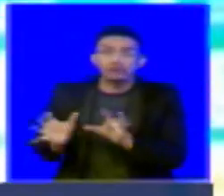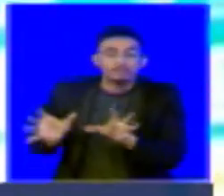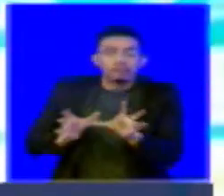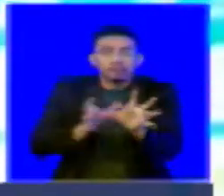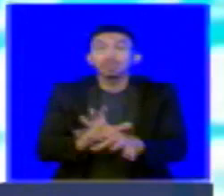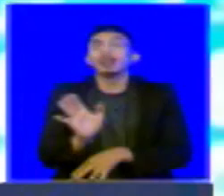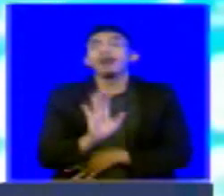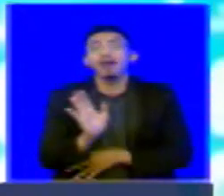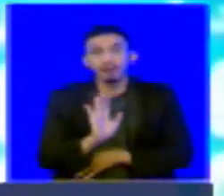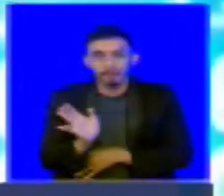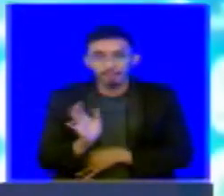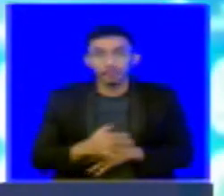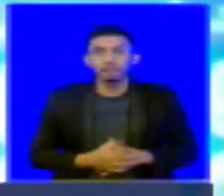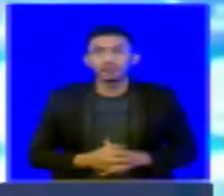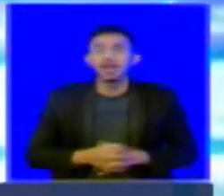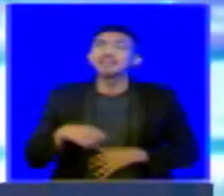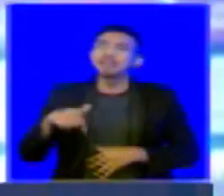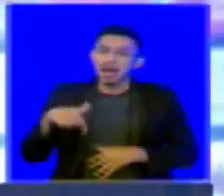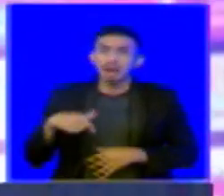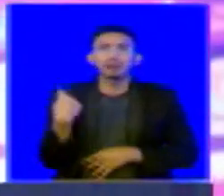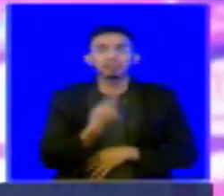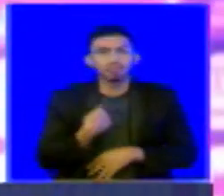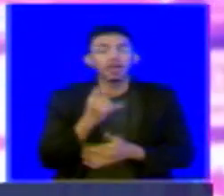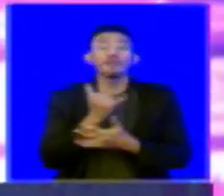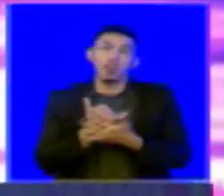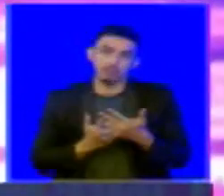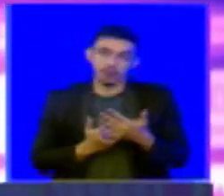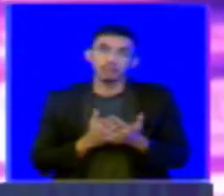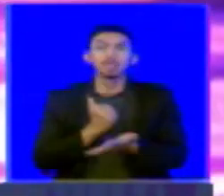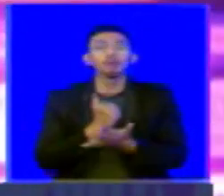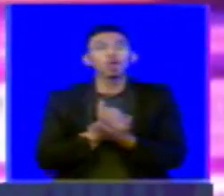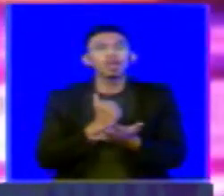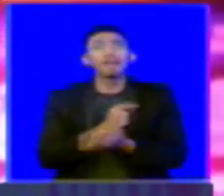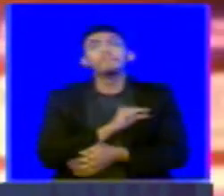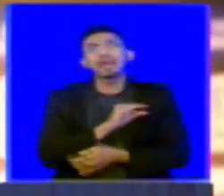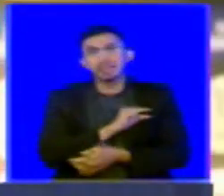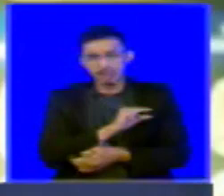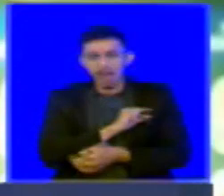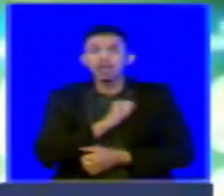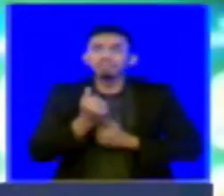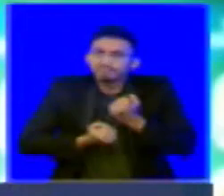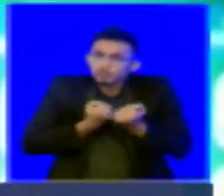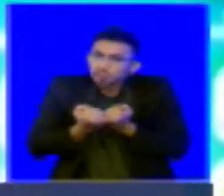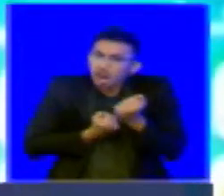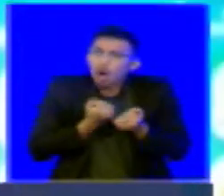kita yang jelas bahwa panitia sudah pada berupaya untuk